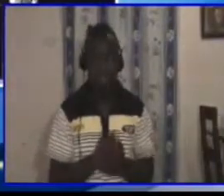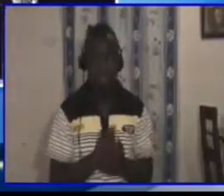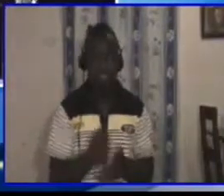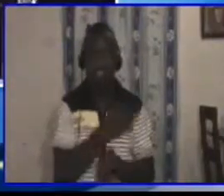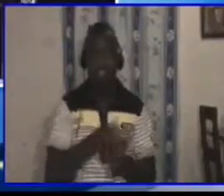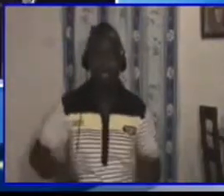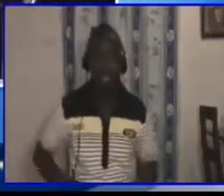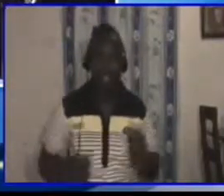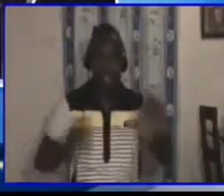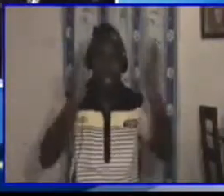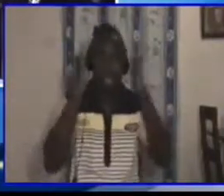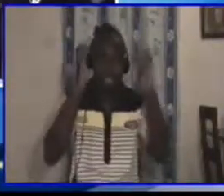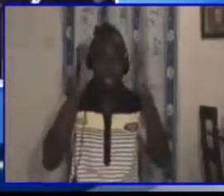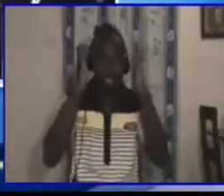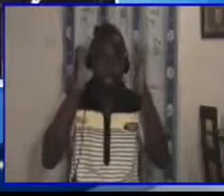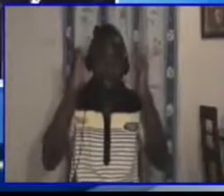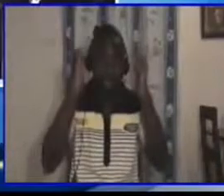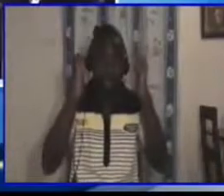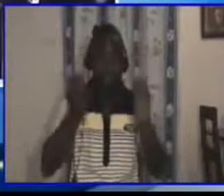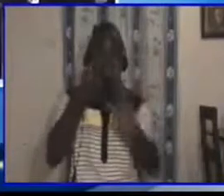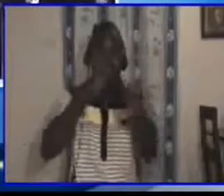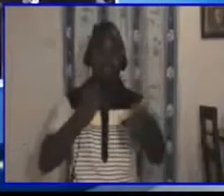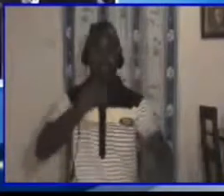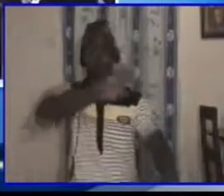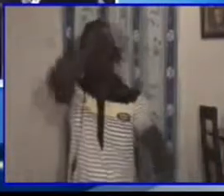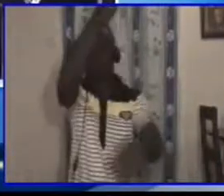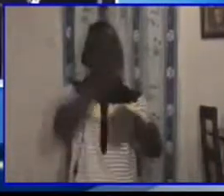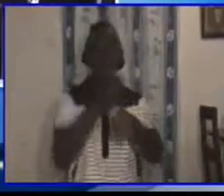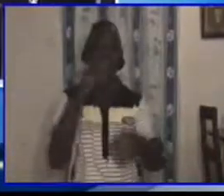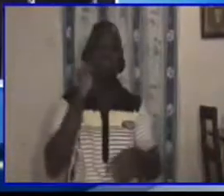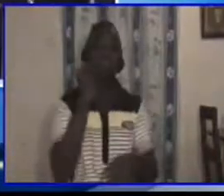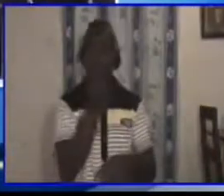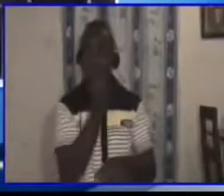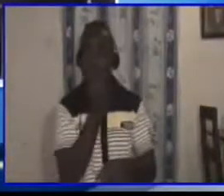la parola di dio uscirà da gerusalemme